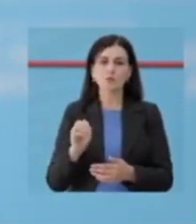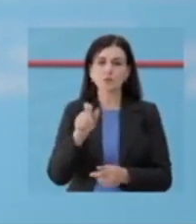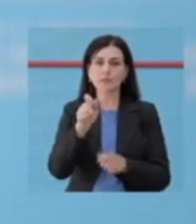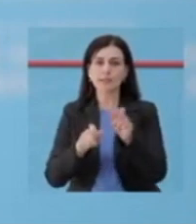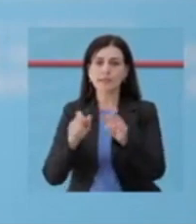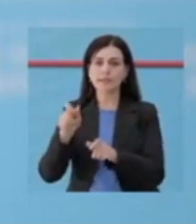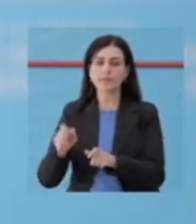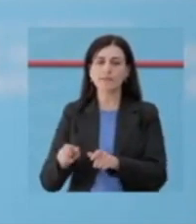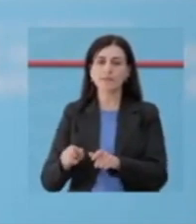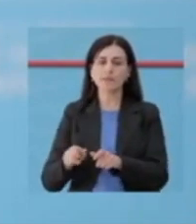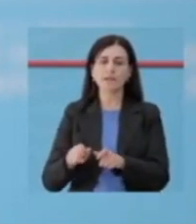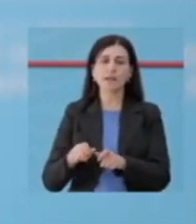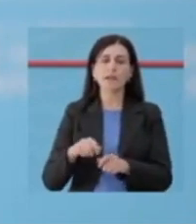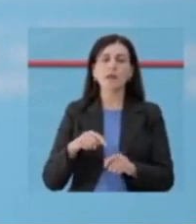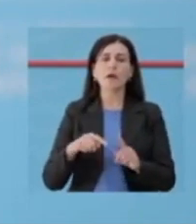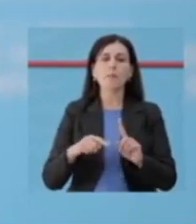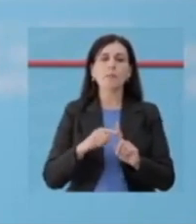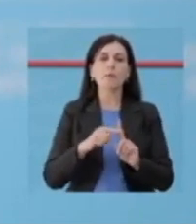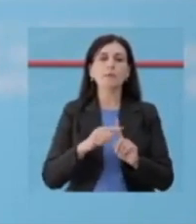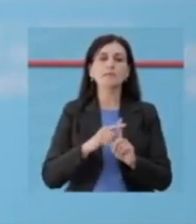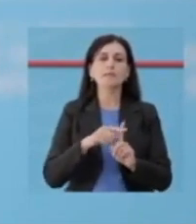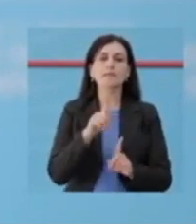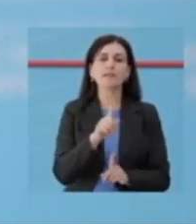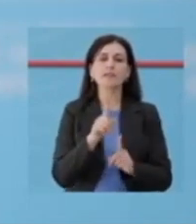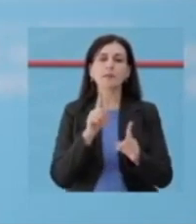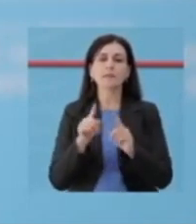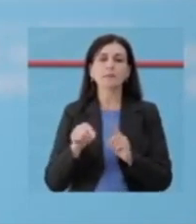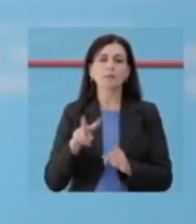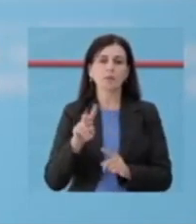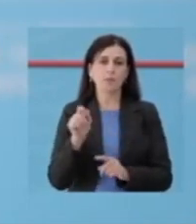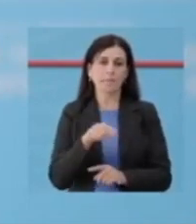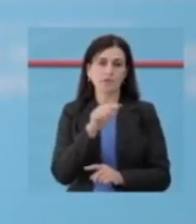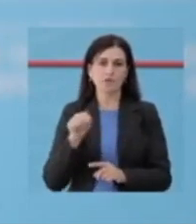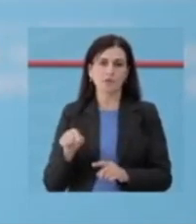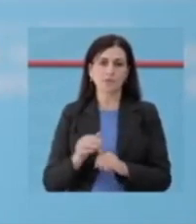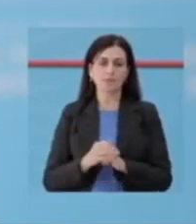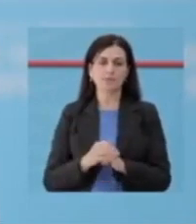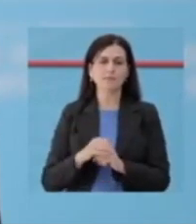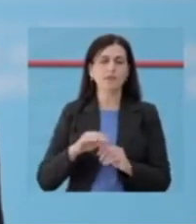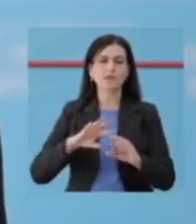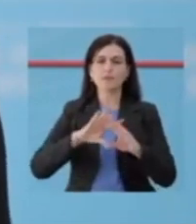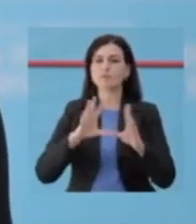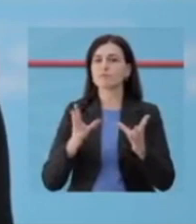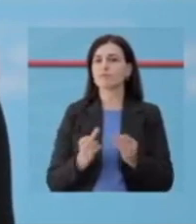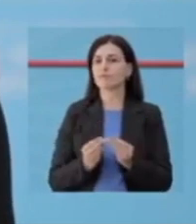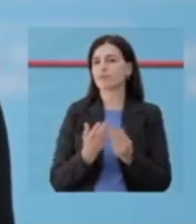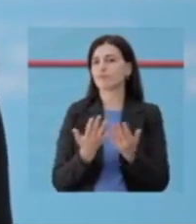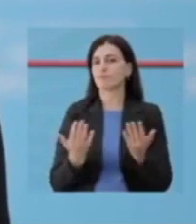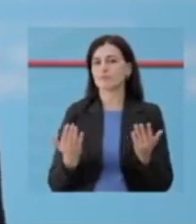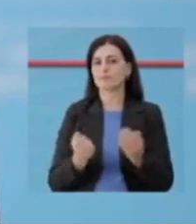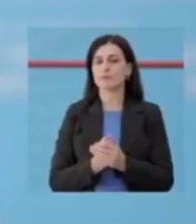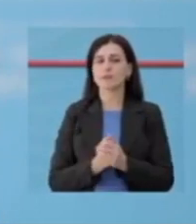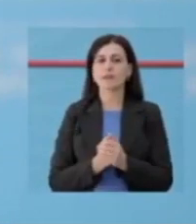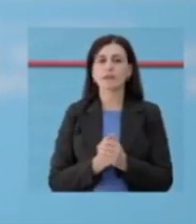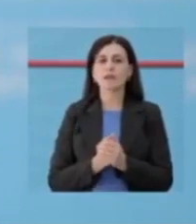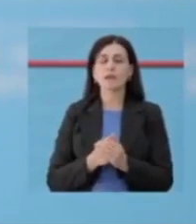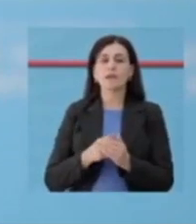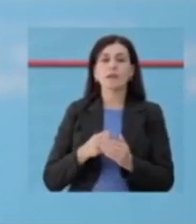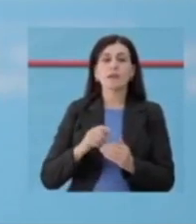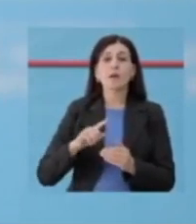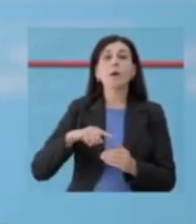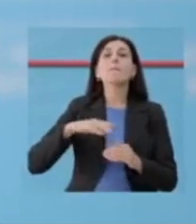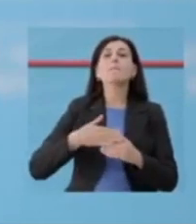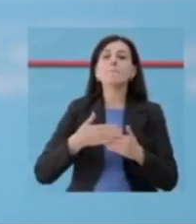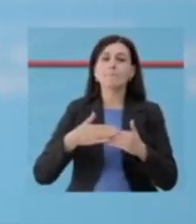dhe kemi 1% e pozitivitetit të përgjithshëm në nivelin e 11.2%. Këto janë rezultate para prake. Në vijim do kemi një